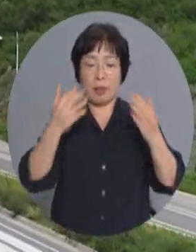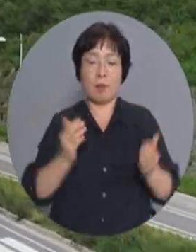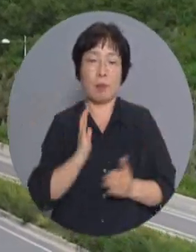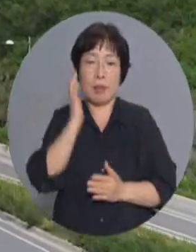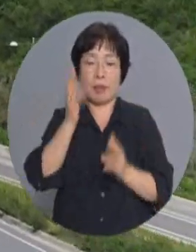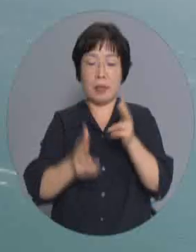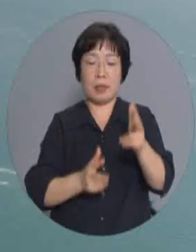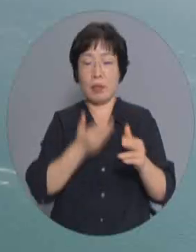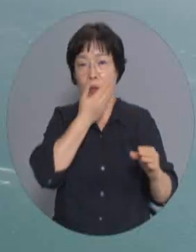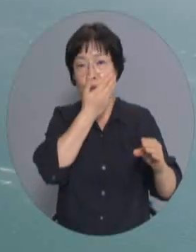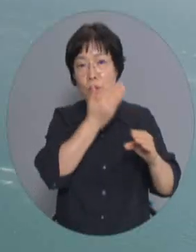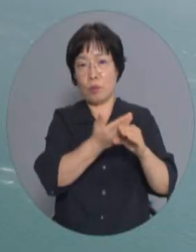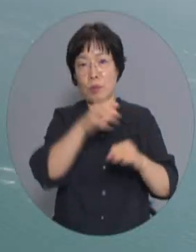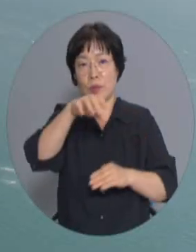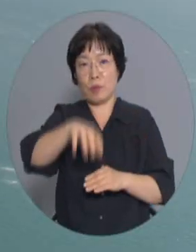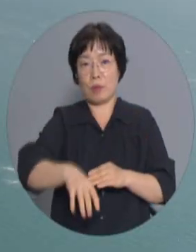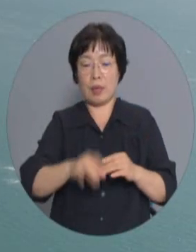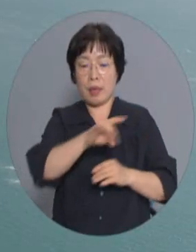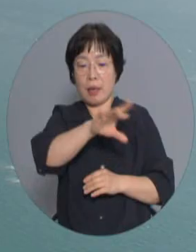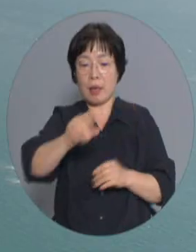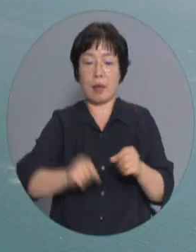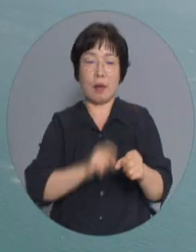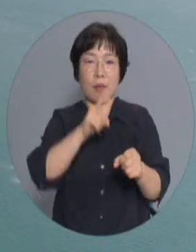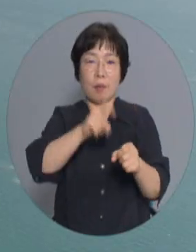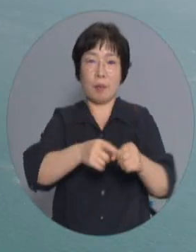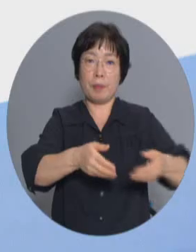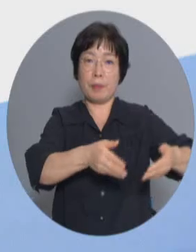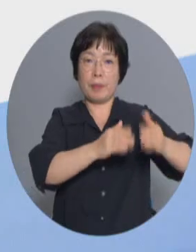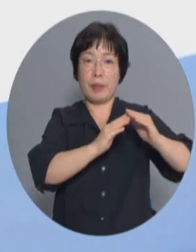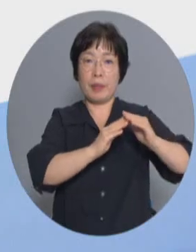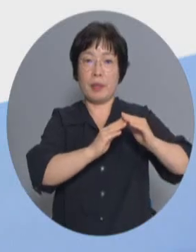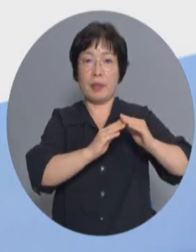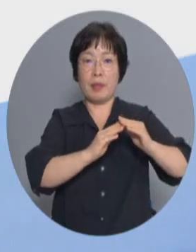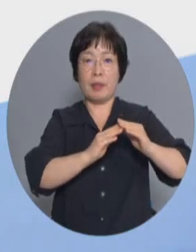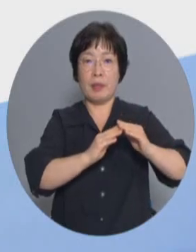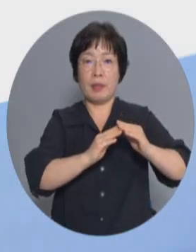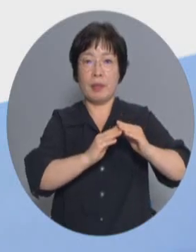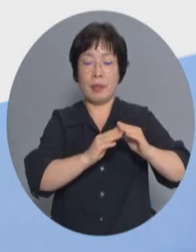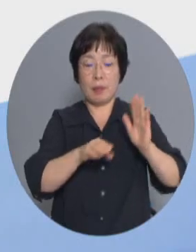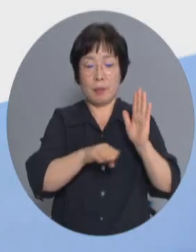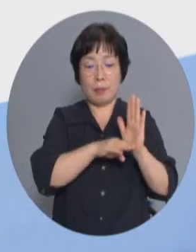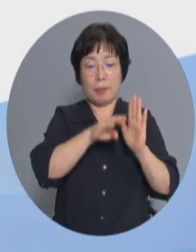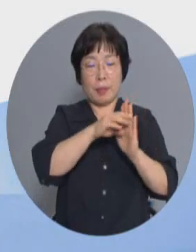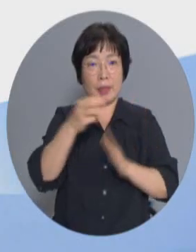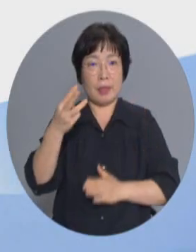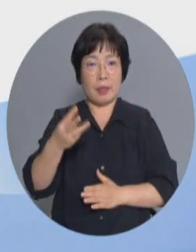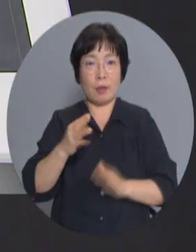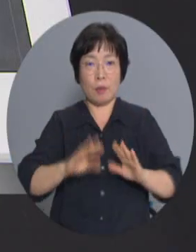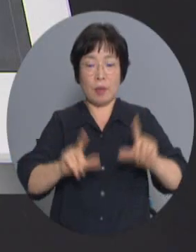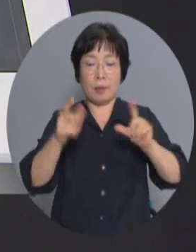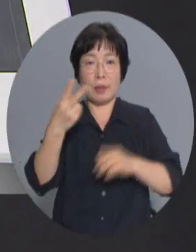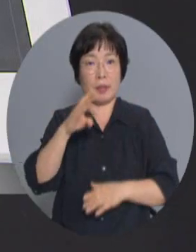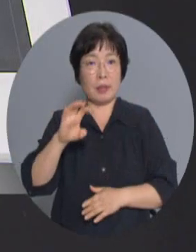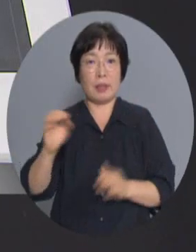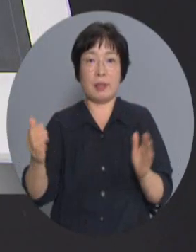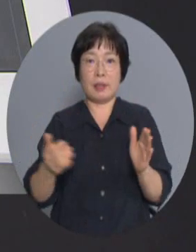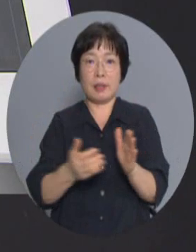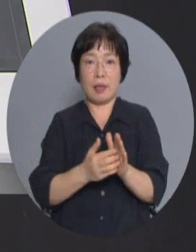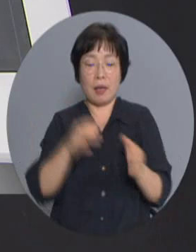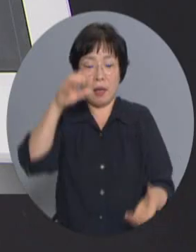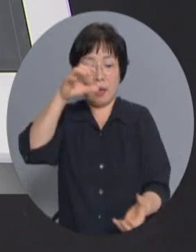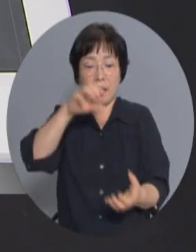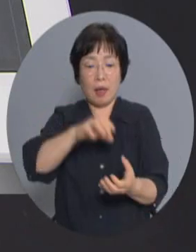녹색 산업의 거점을 각각의 목표로 설정했습니다. 3단계에 걸쳐 올해부터 2040년까지